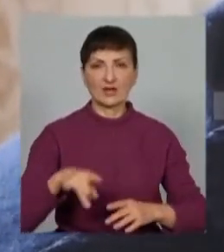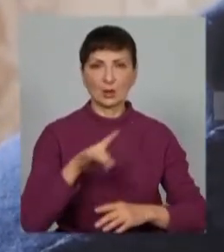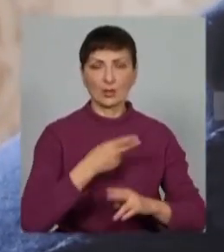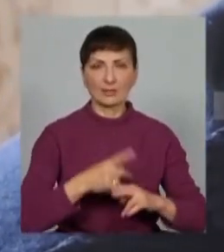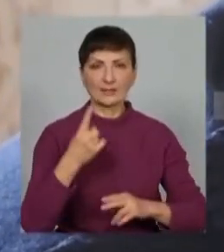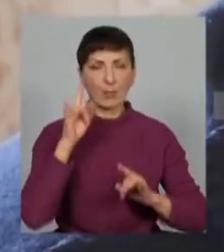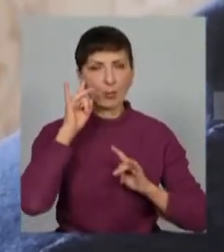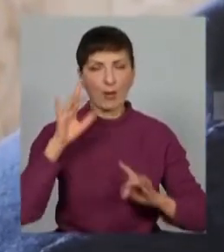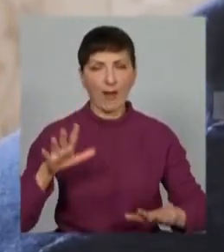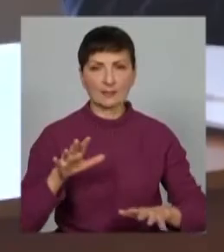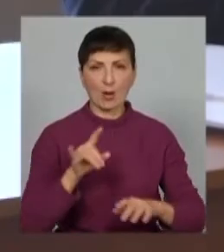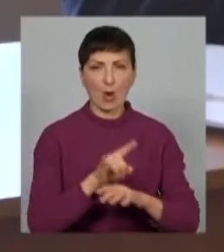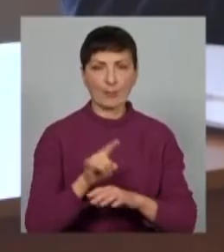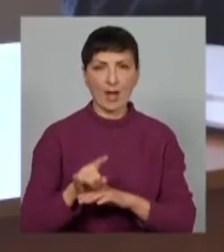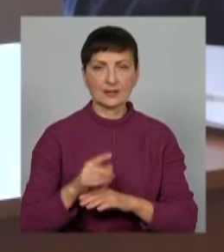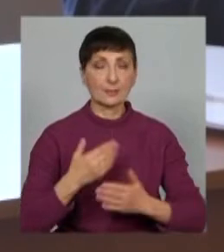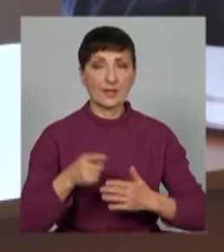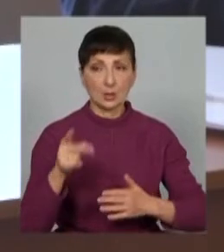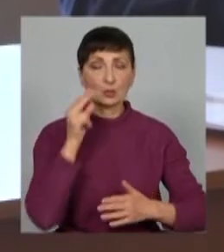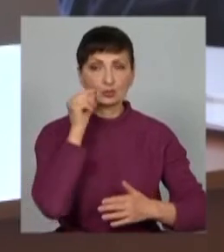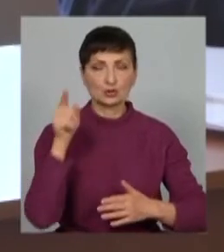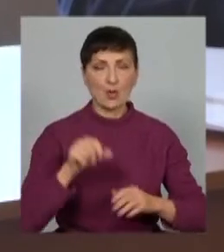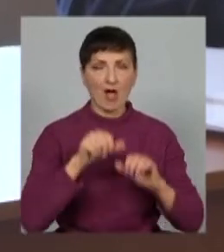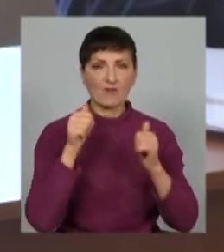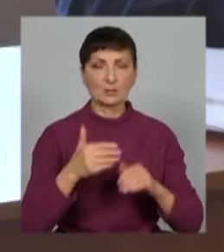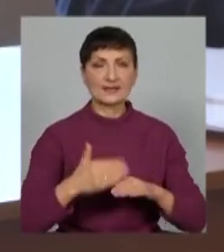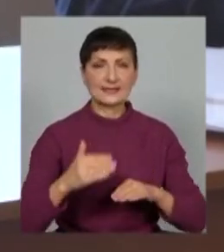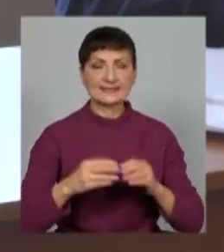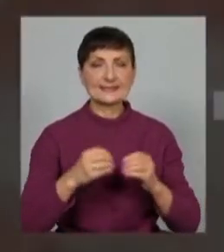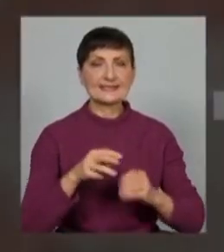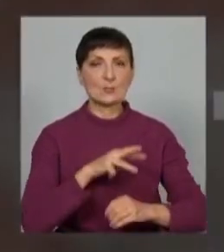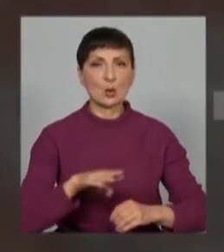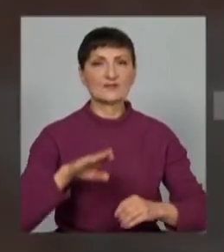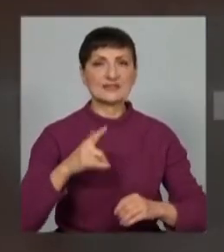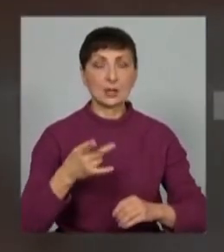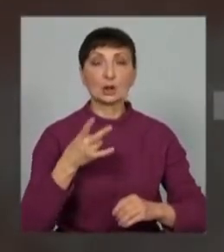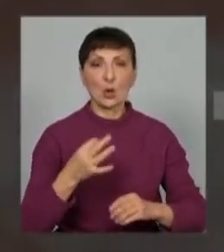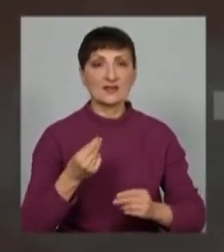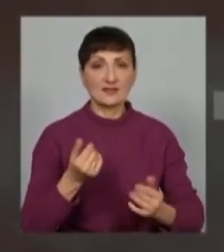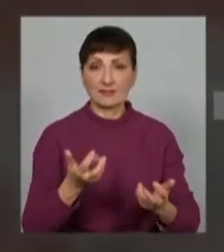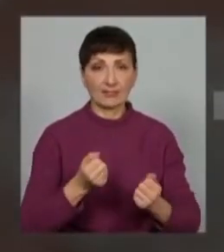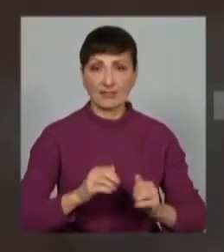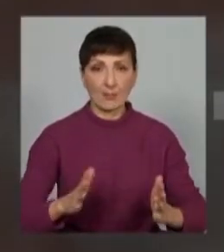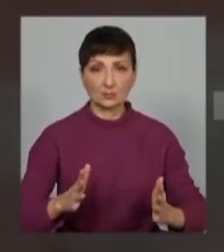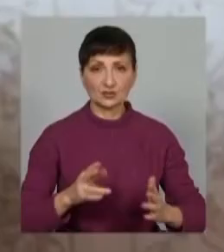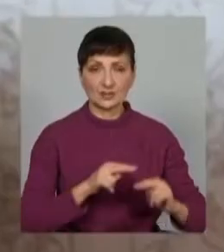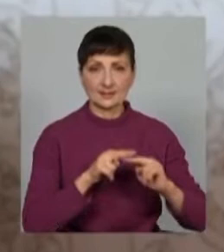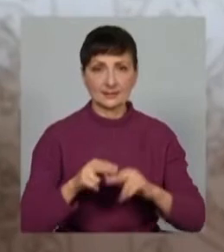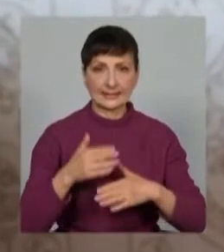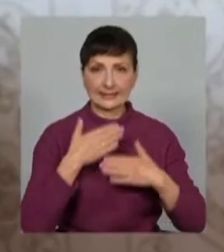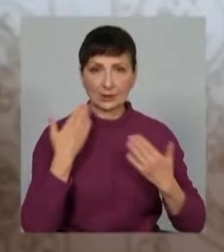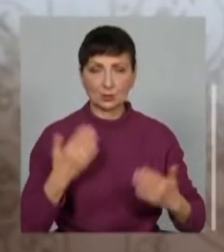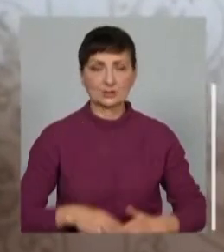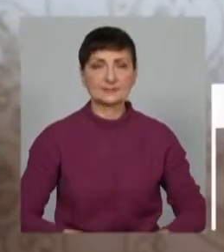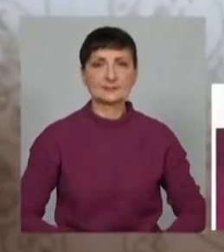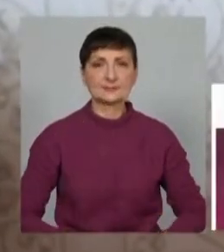один из популярных видов мошенничества к примеру этот мужчина оформил кредит на 10 миллионов тенге однако деньги так и не поступили на счет кого-то по